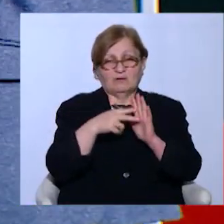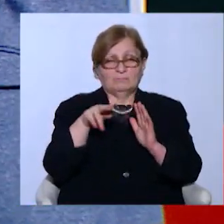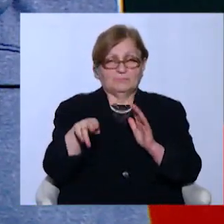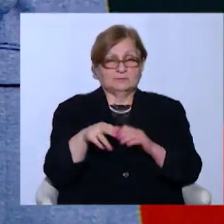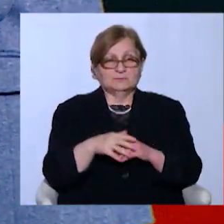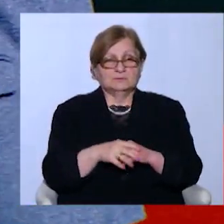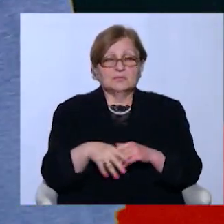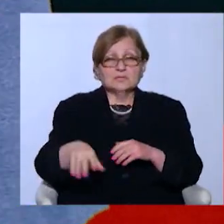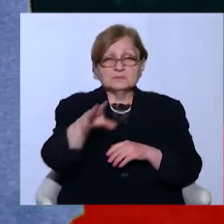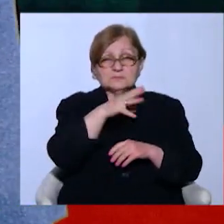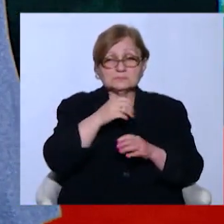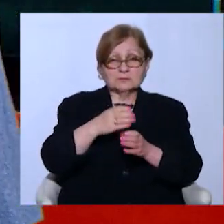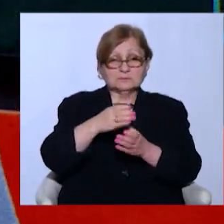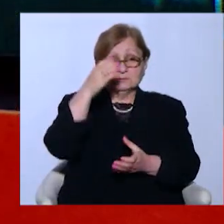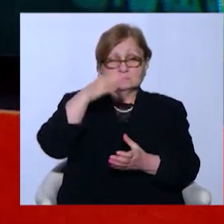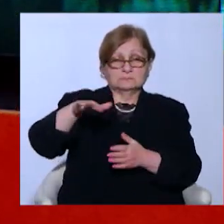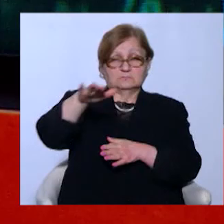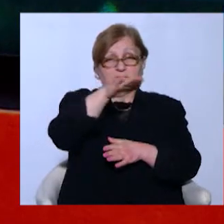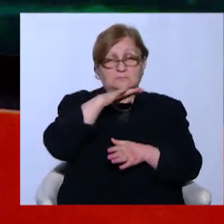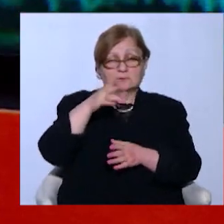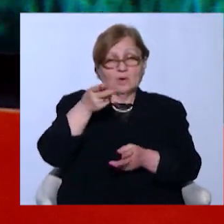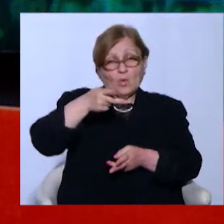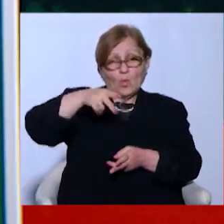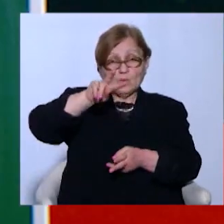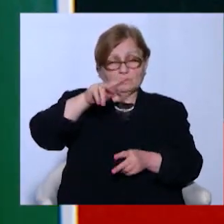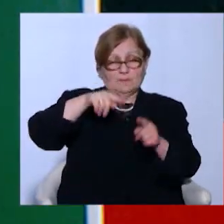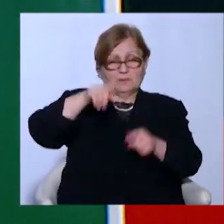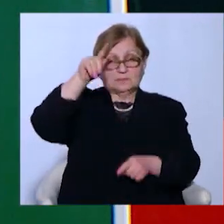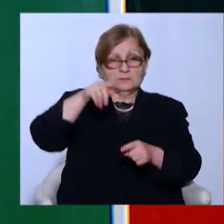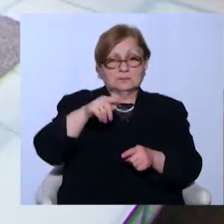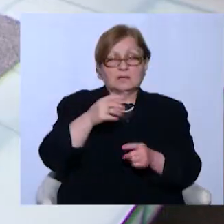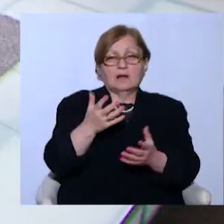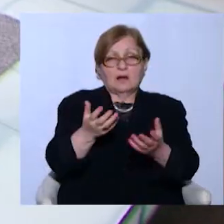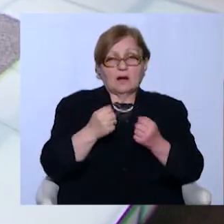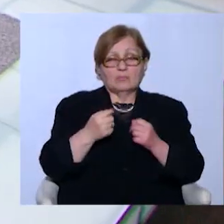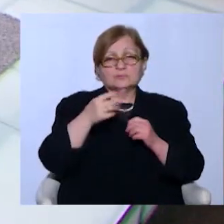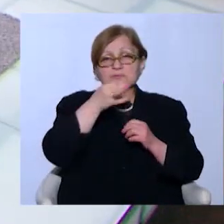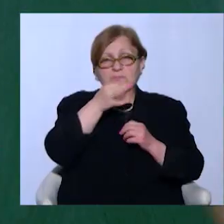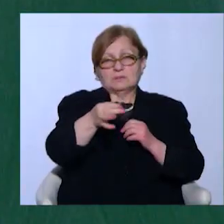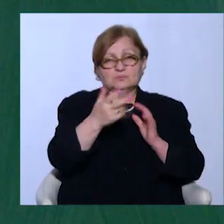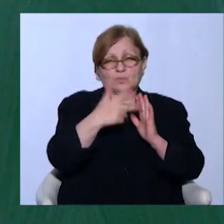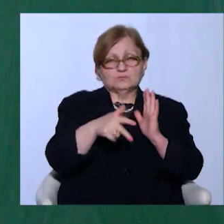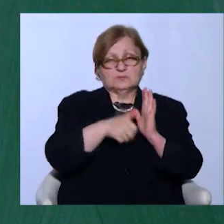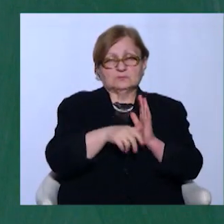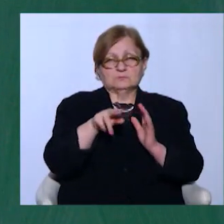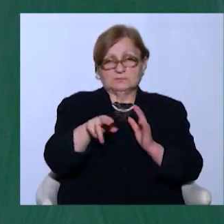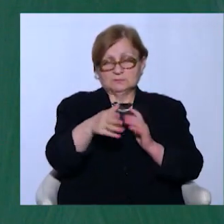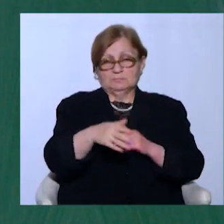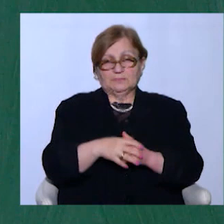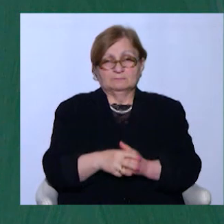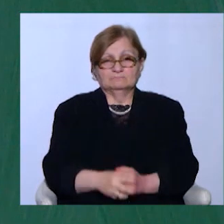ცილინდრის ზედაპირს უნდა დავუმატოთ კონუსის ორმაგი ზედაპირი და პასუხი გამოდის 36 π.